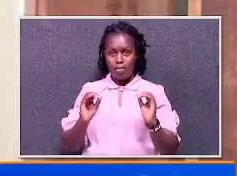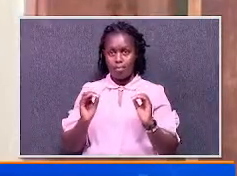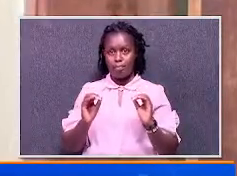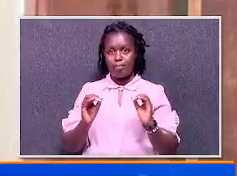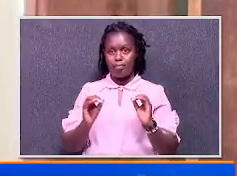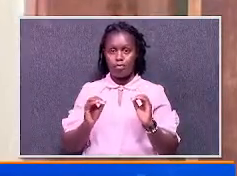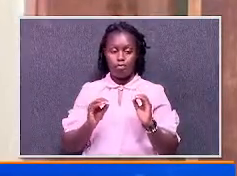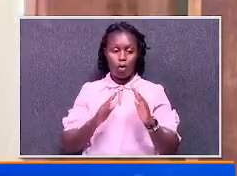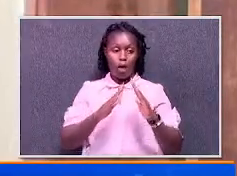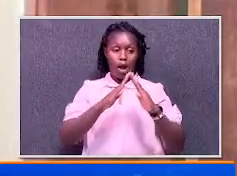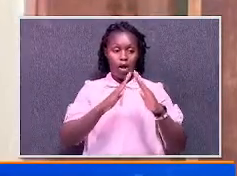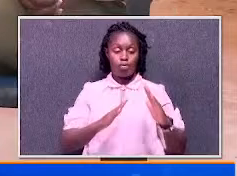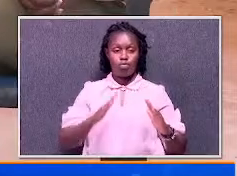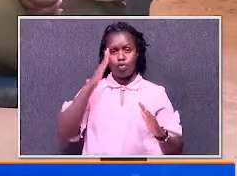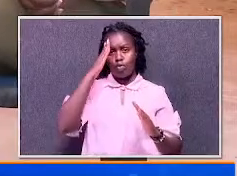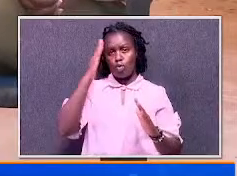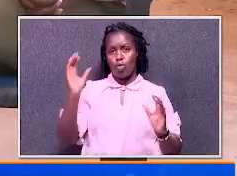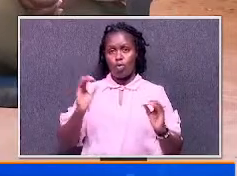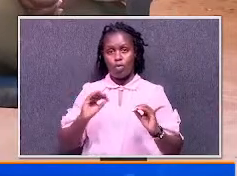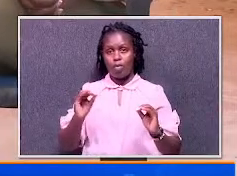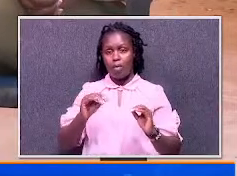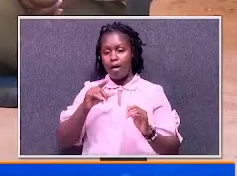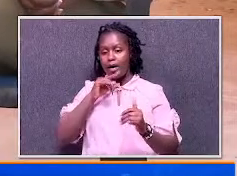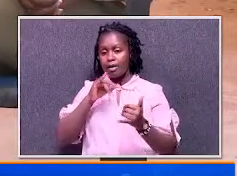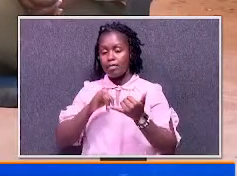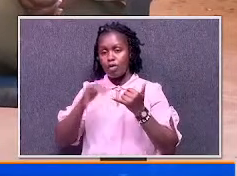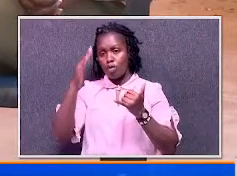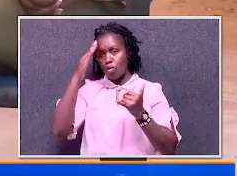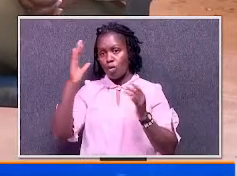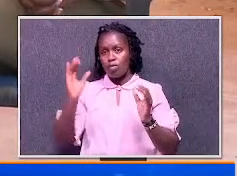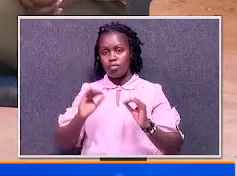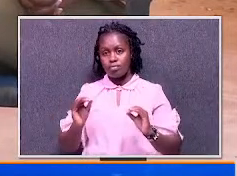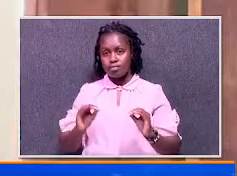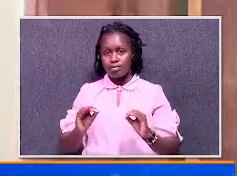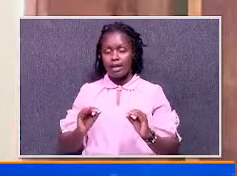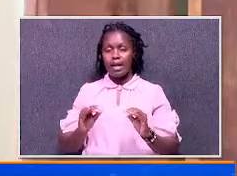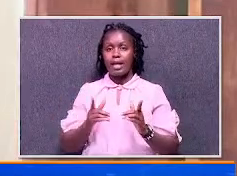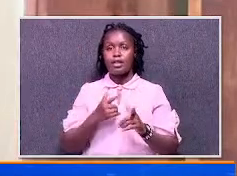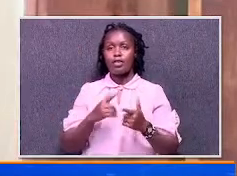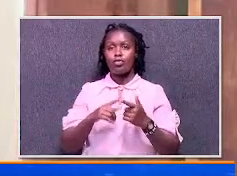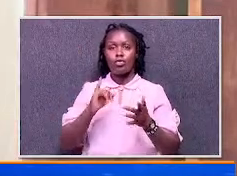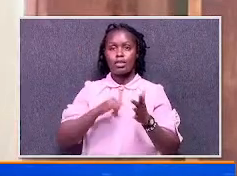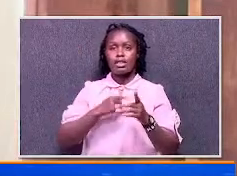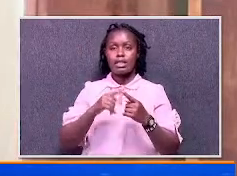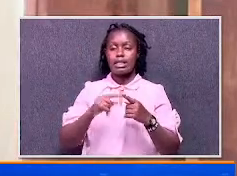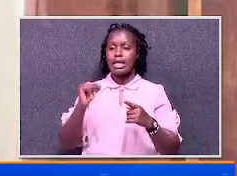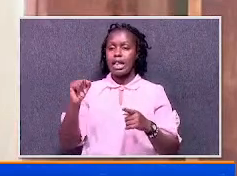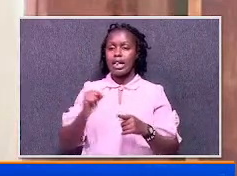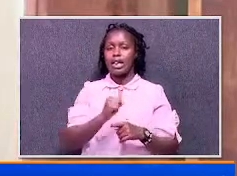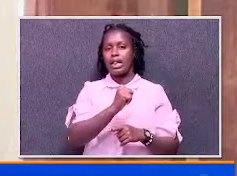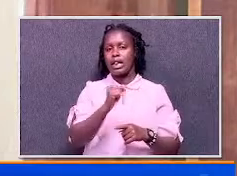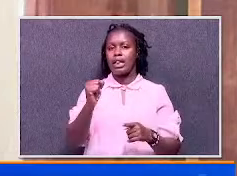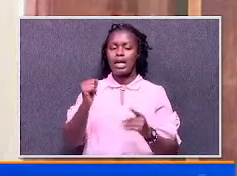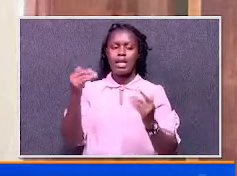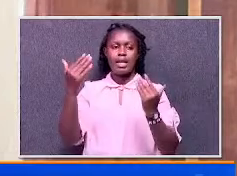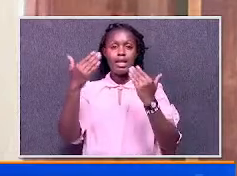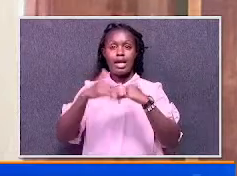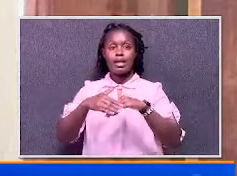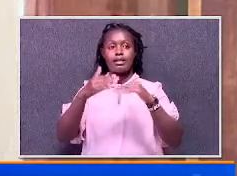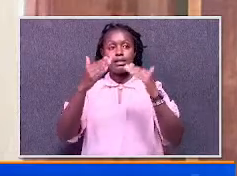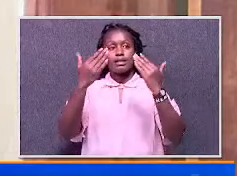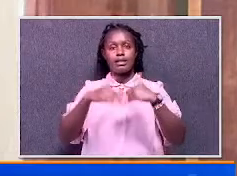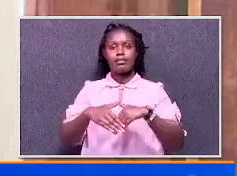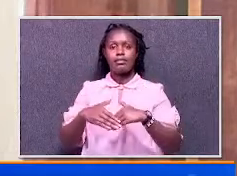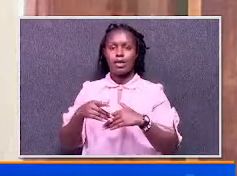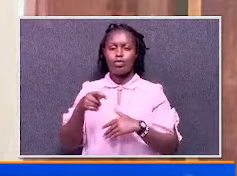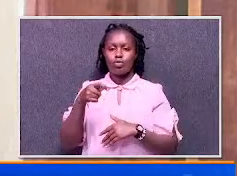Ujui nyumba. Bwana umjui mjuku wangu. Wewe unatembea tu usiku. Hakuna